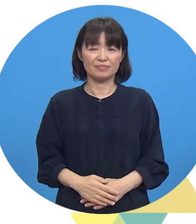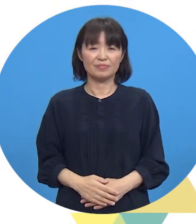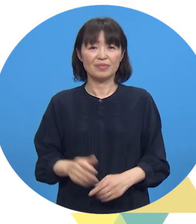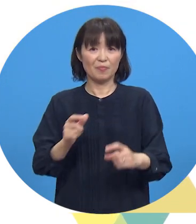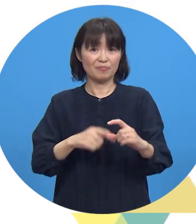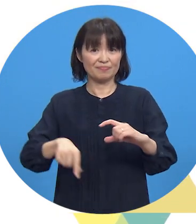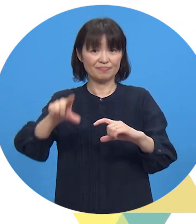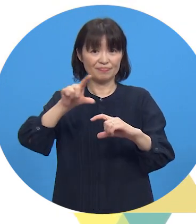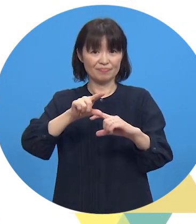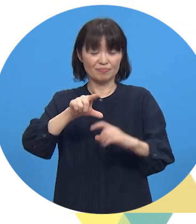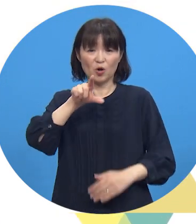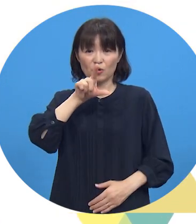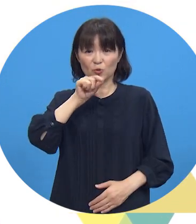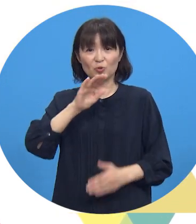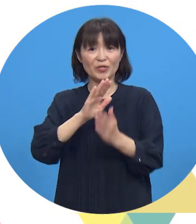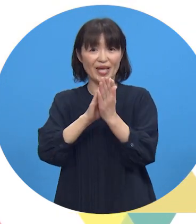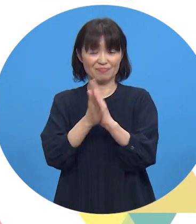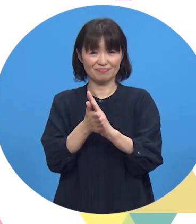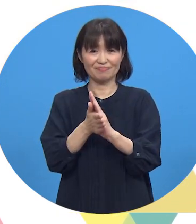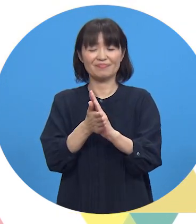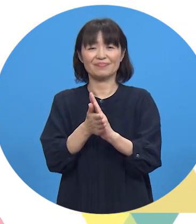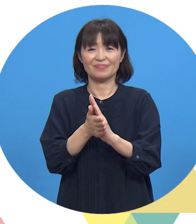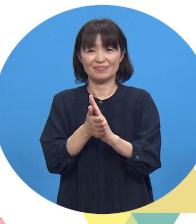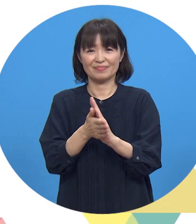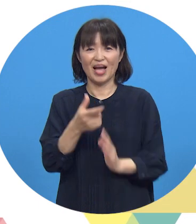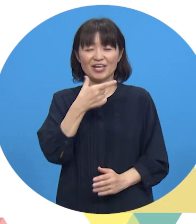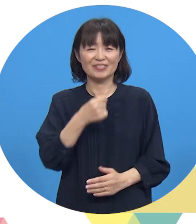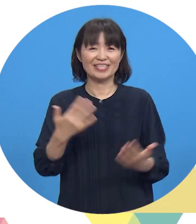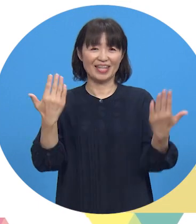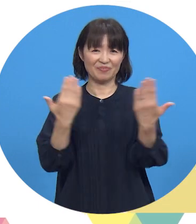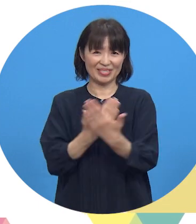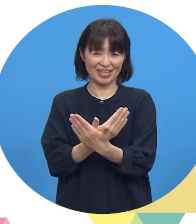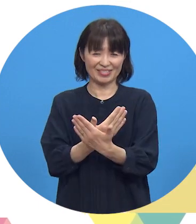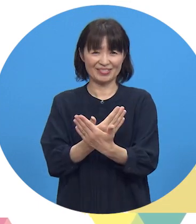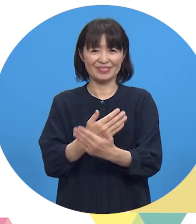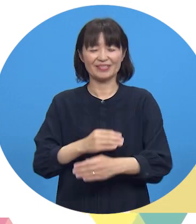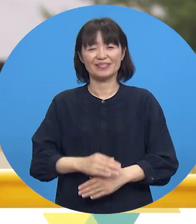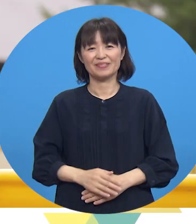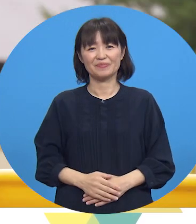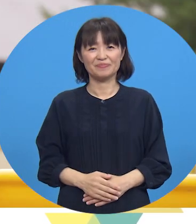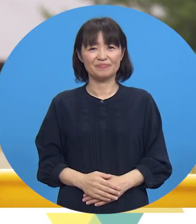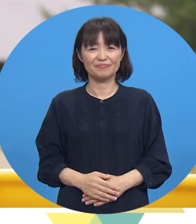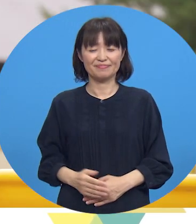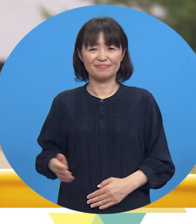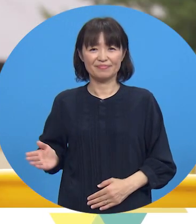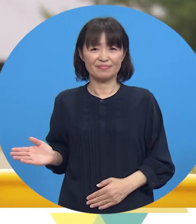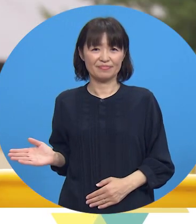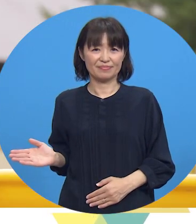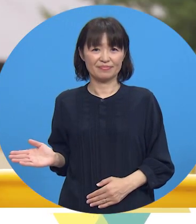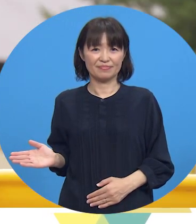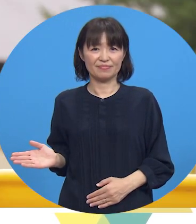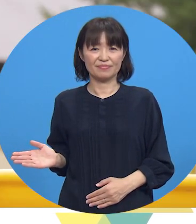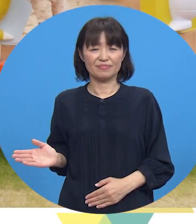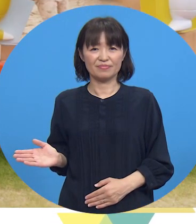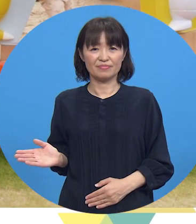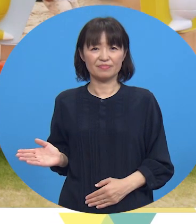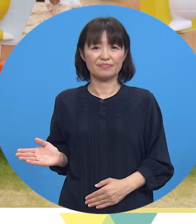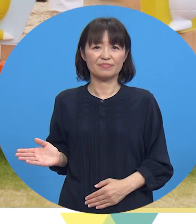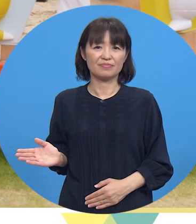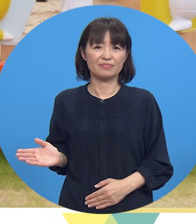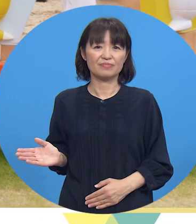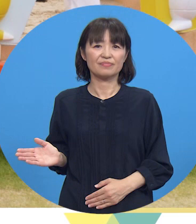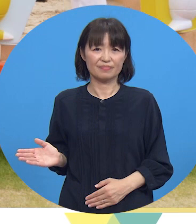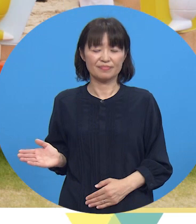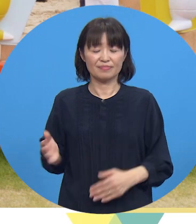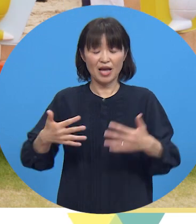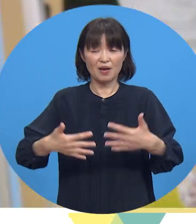これでまた鳥取県を好きになりました。気になる鳥取では SNS